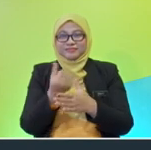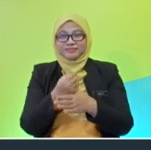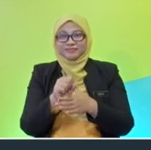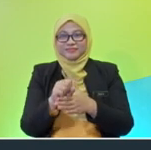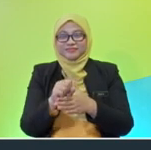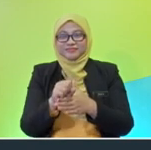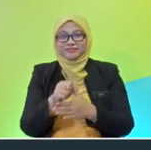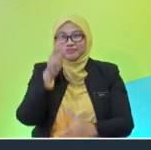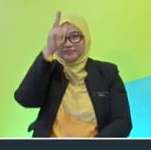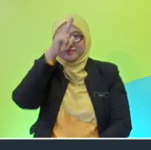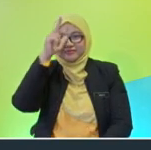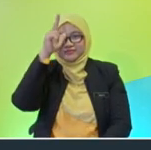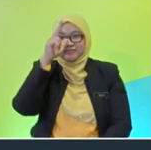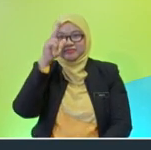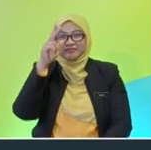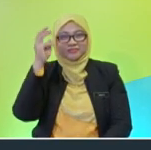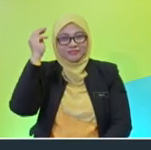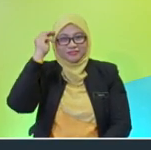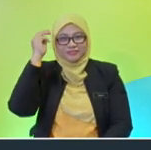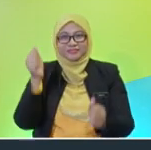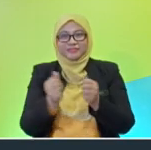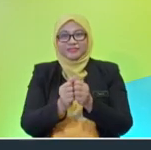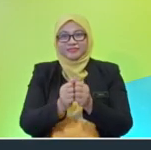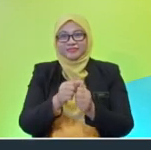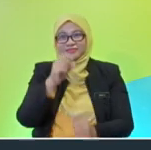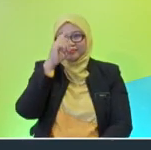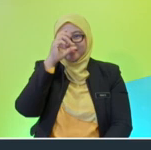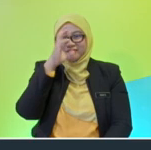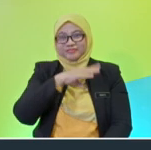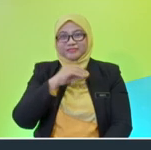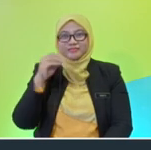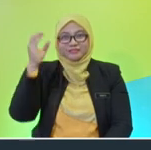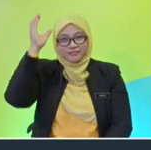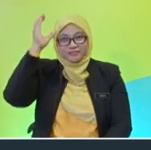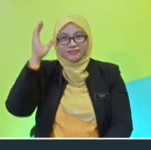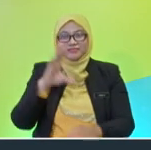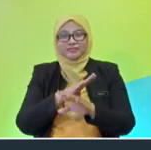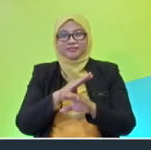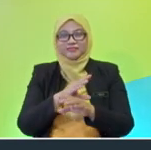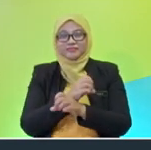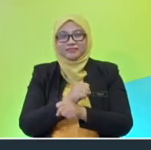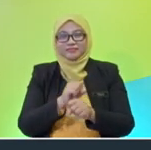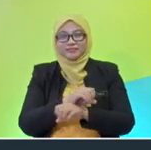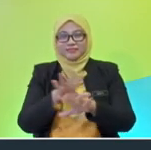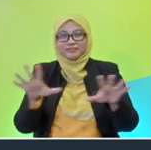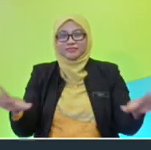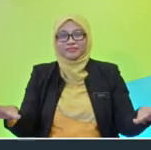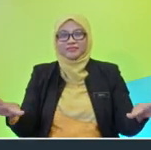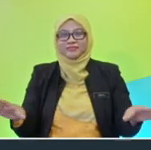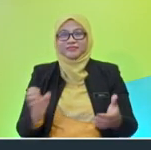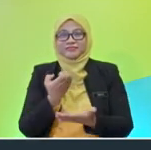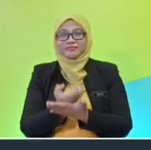kerajaan-kerajaan Cina dan juga Kerajaan India dapat melebarkan lagi sayap ekonomi sebenarnya Oke seterusnya mungkin dari